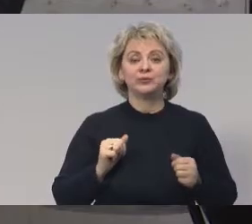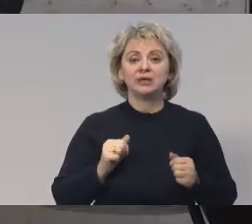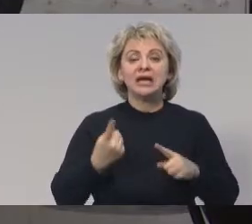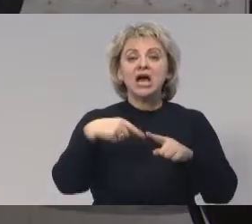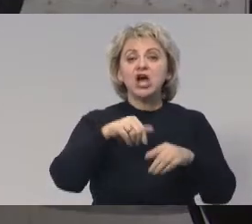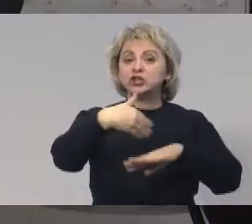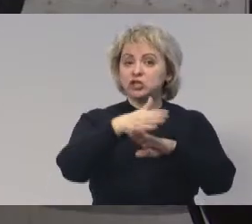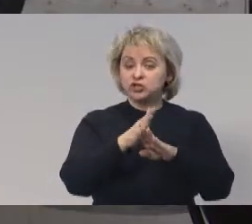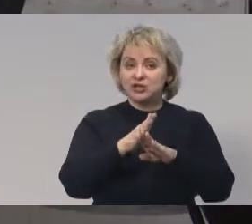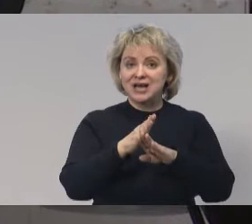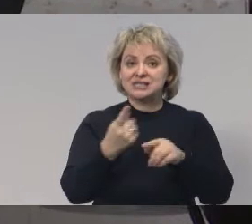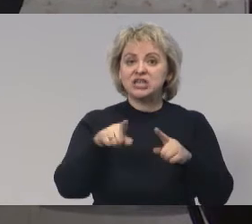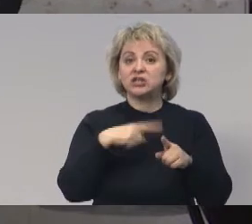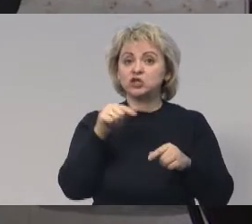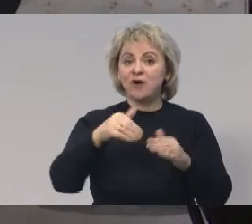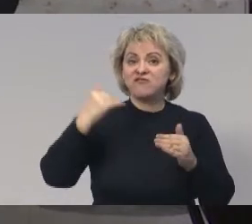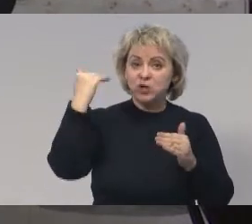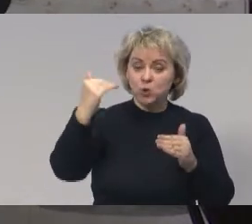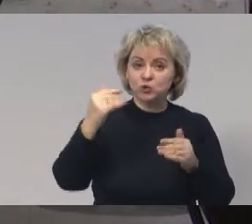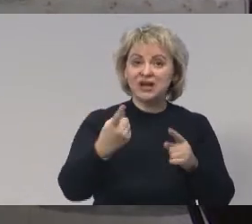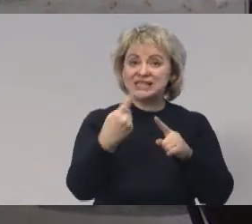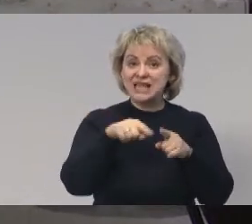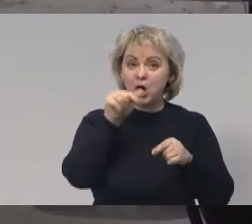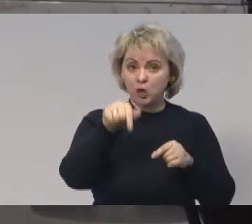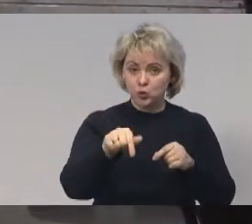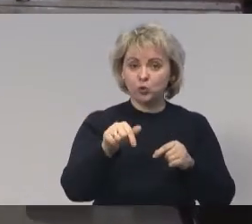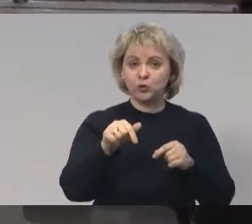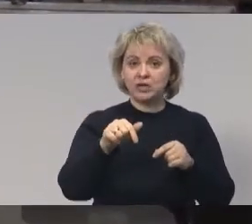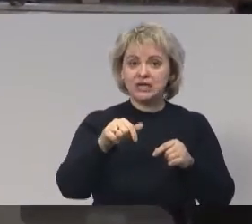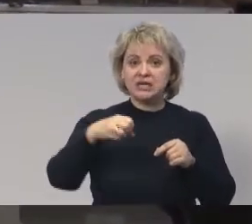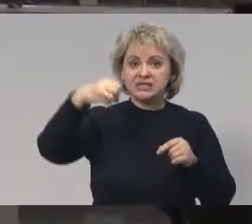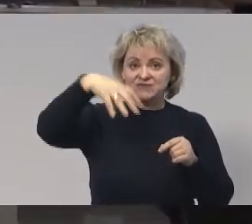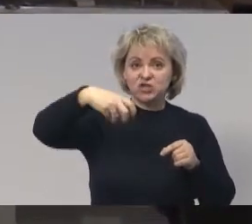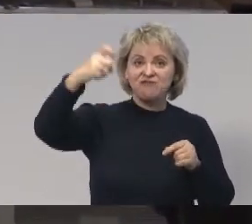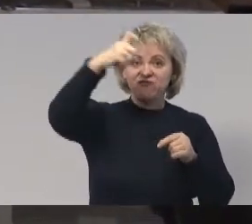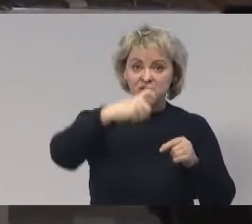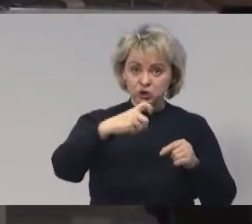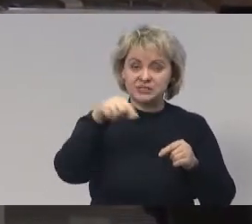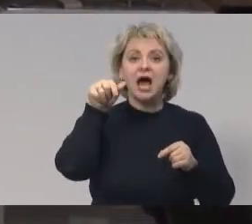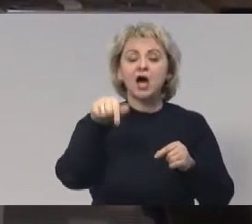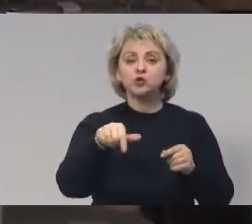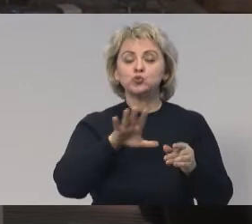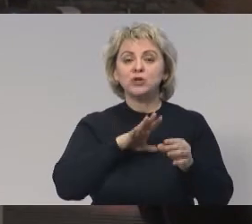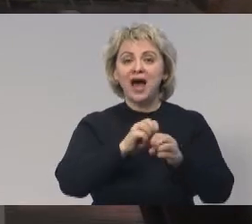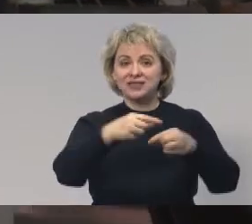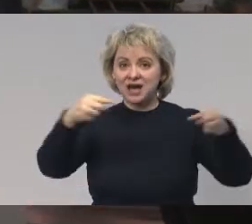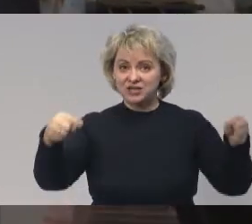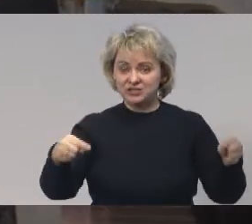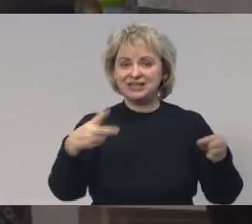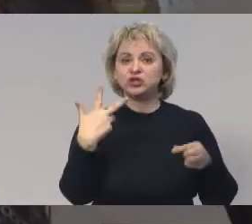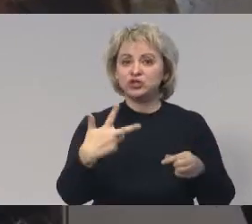Эта часть, это, собственно говоря, верхушка, за которую светильник подвешивался. Отсюда отходили